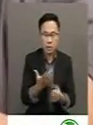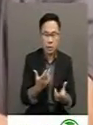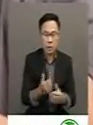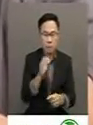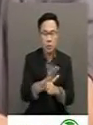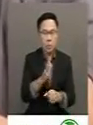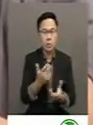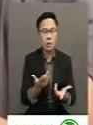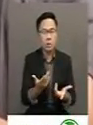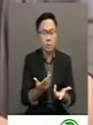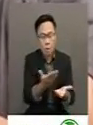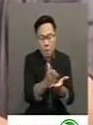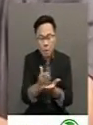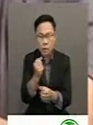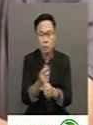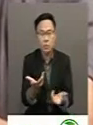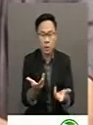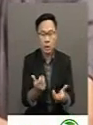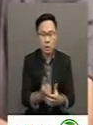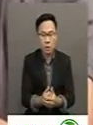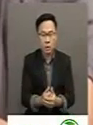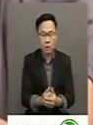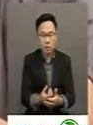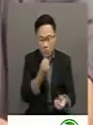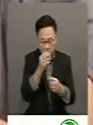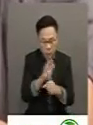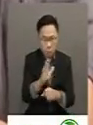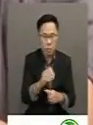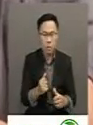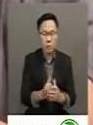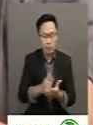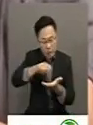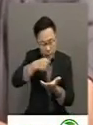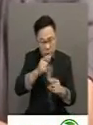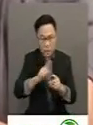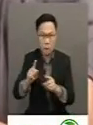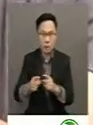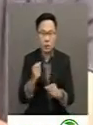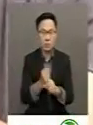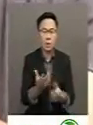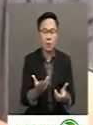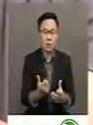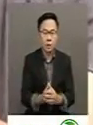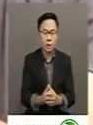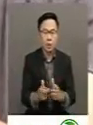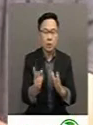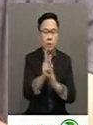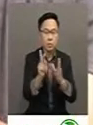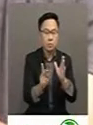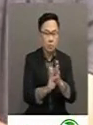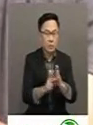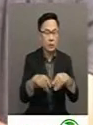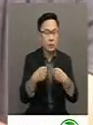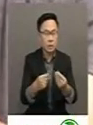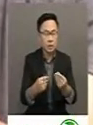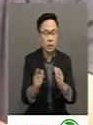ำฉันกันนะฮะอย่างนี้ก็ขอว่าไม่เพียงพออยู่แล้วในการที่จะขบฉันแล้วก็บริโภคมีกฎหมายที่ตราขึ้นโด